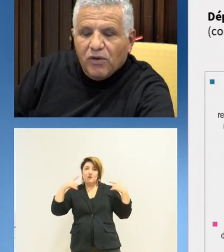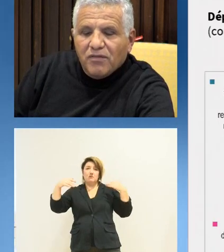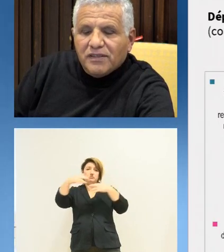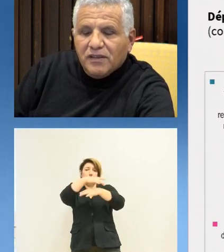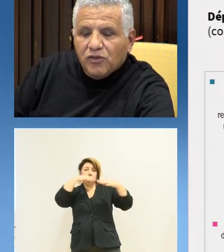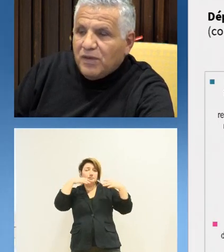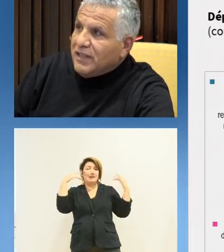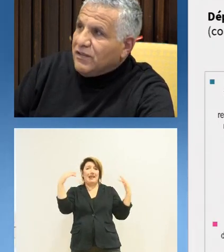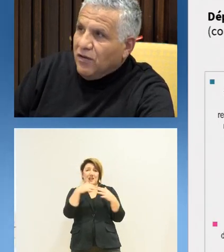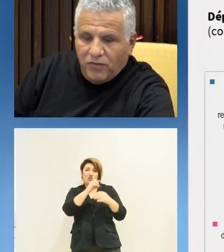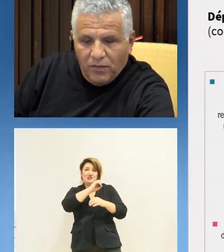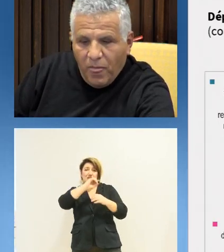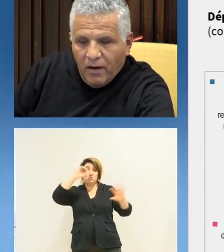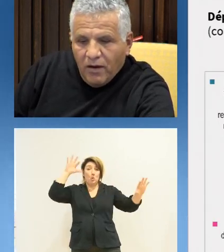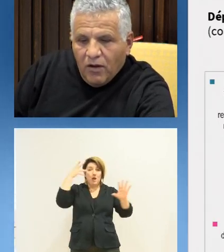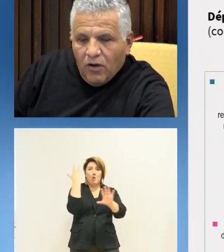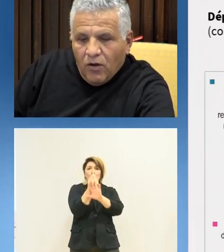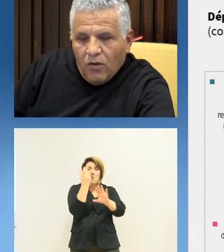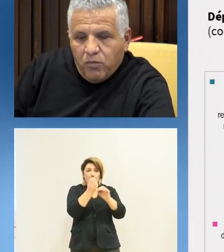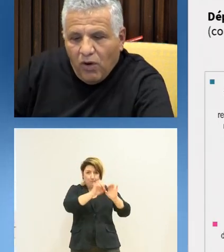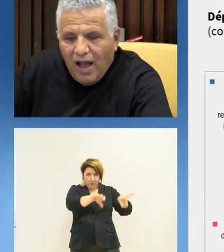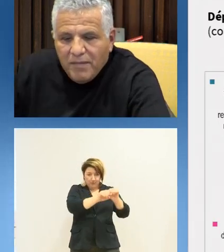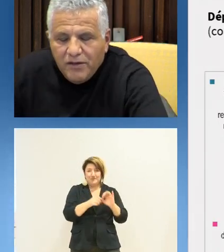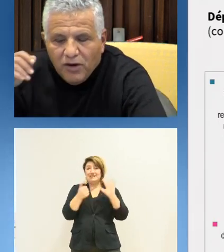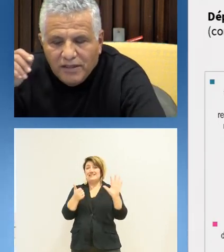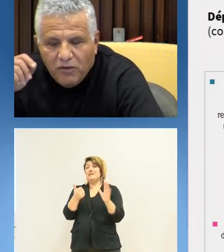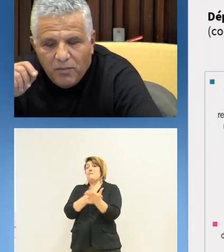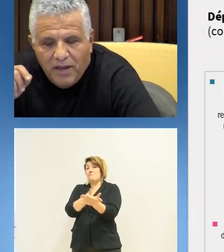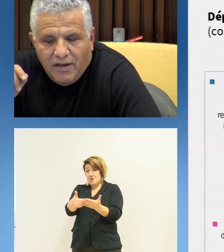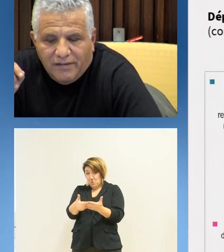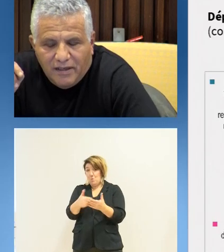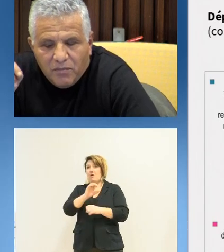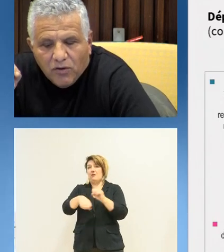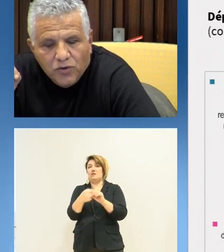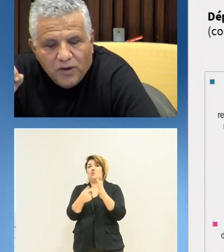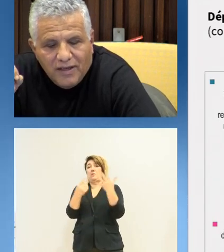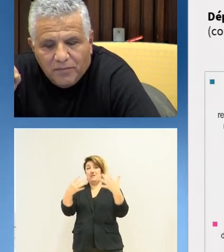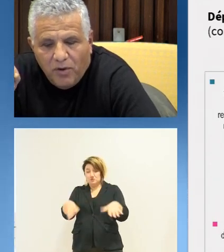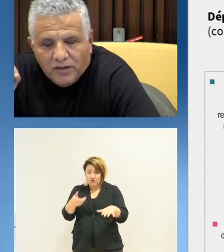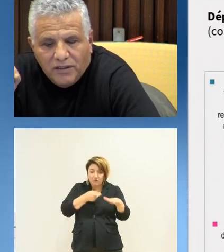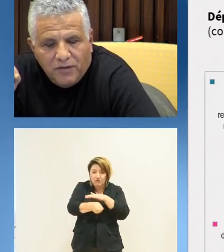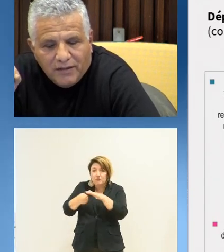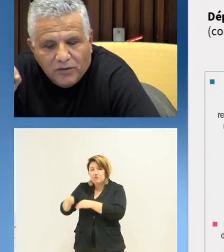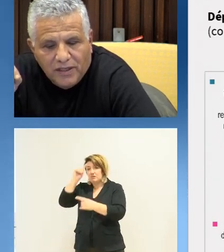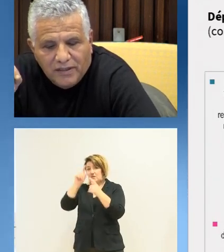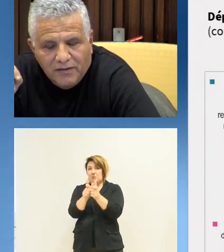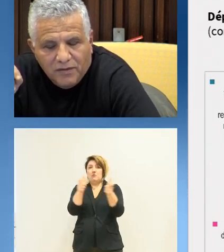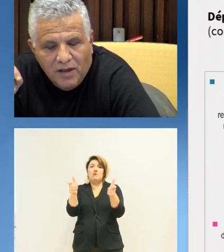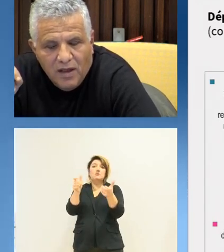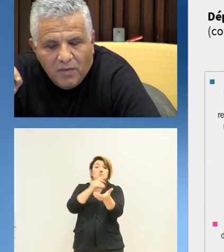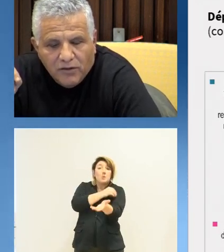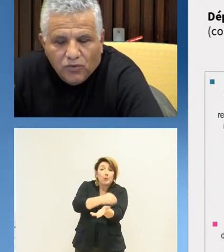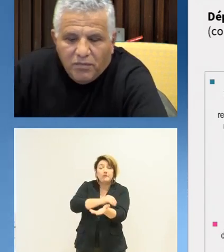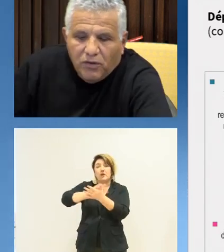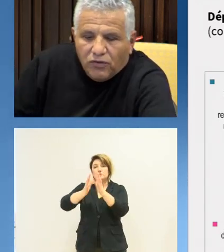millions seront investis en 2019 pour améliorer et développer les équipements culturels et sportifs et associatifs